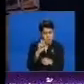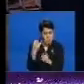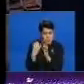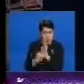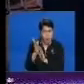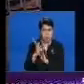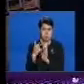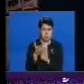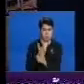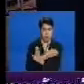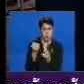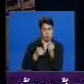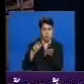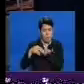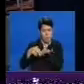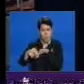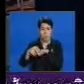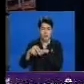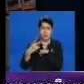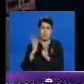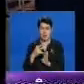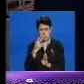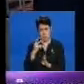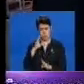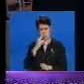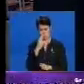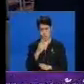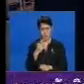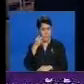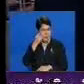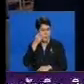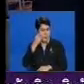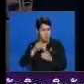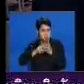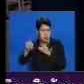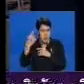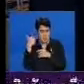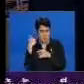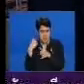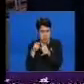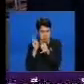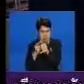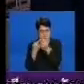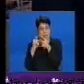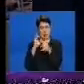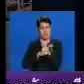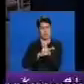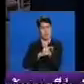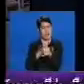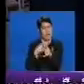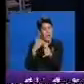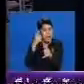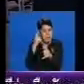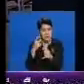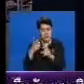นมาเดินจอดแล้วรีบเดินหนีไปนะครับทางกรมประชาชนเนี่ยเขาจะมีวิทยุติดต่อผมโดยตรงว่าจะแจ้งมาทางผมไว้เอาชุดเครื่องตรว